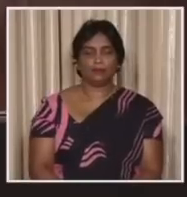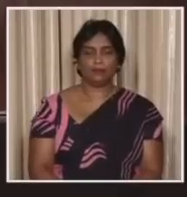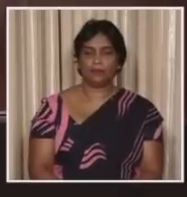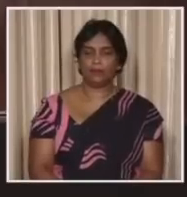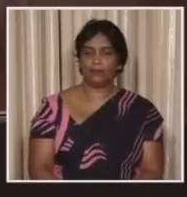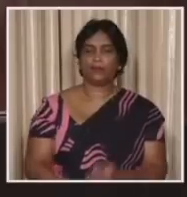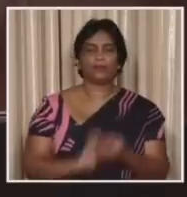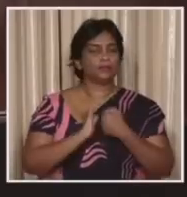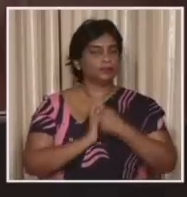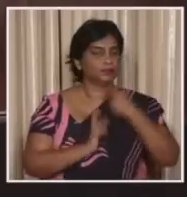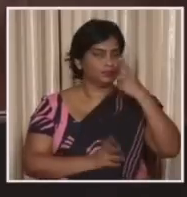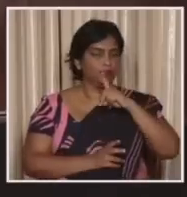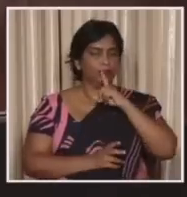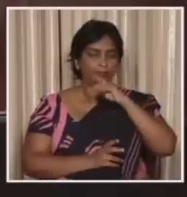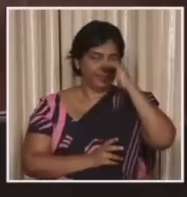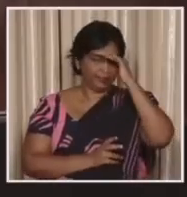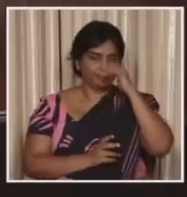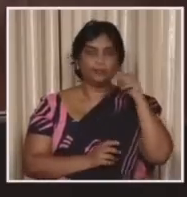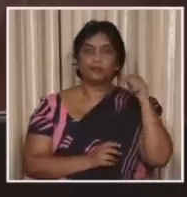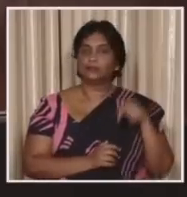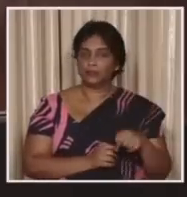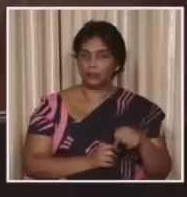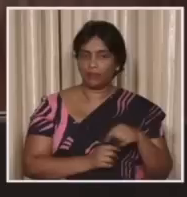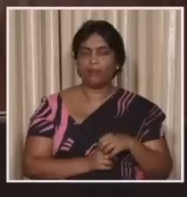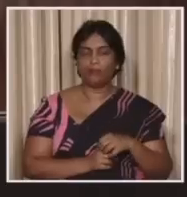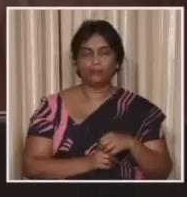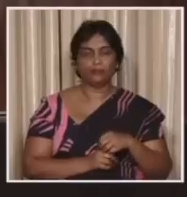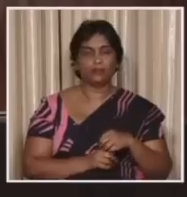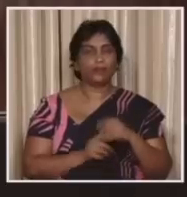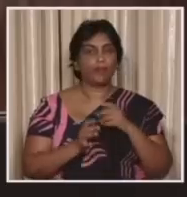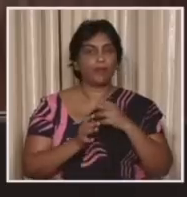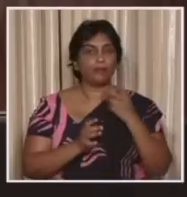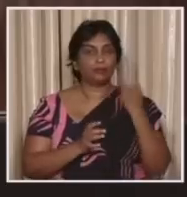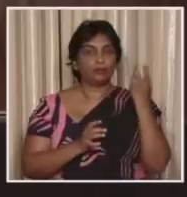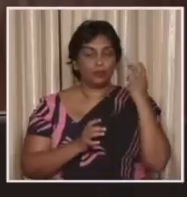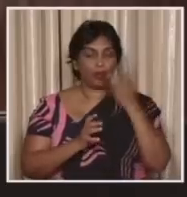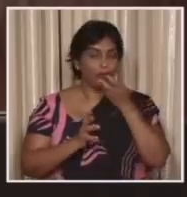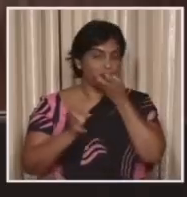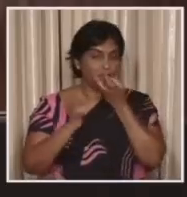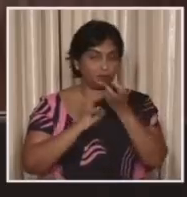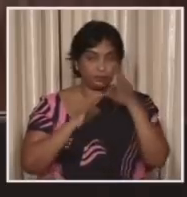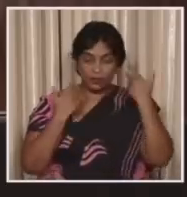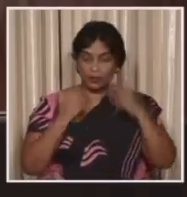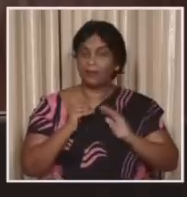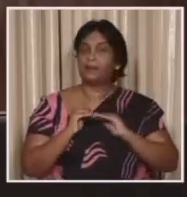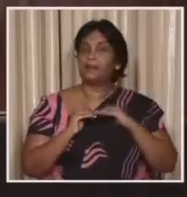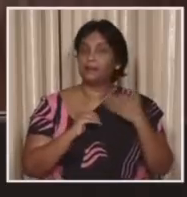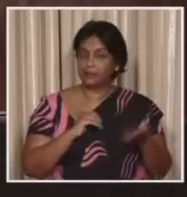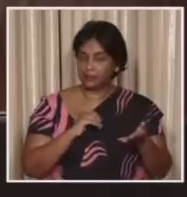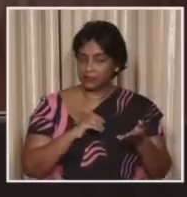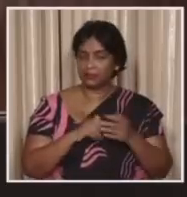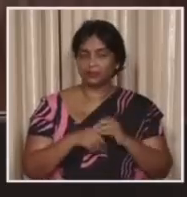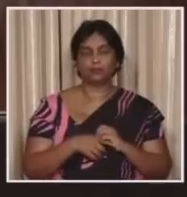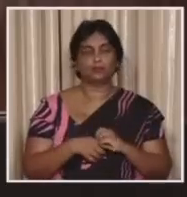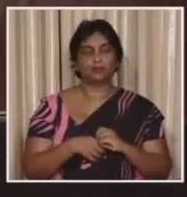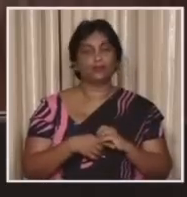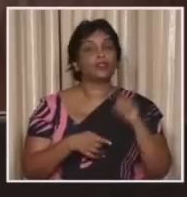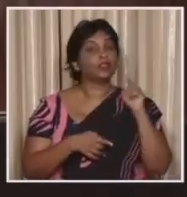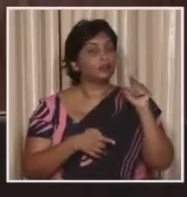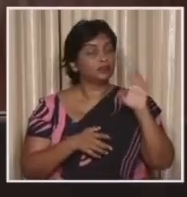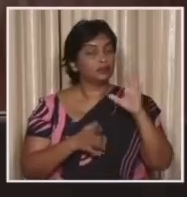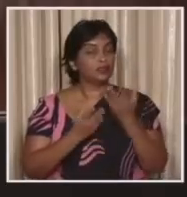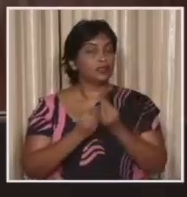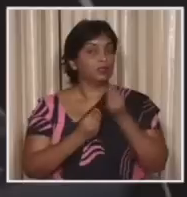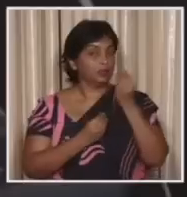අර නියෝජ්‍ය කතානායකතුමනි, දැන් සහරාල්ලා මේ පාසුකු පහරේ කරාට පස්සේ ඒ අය